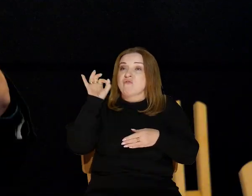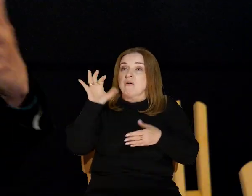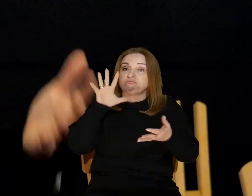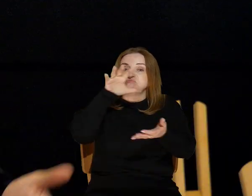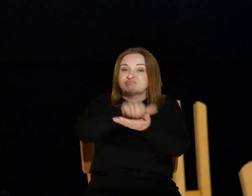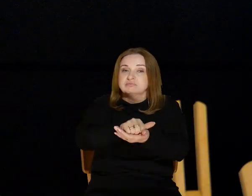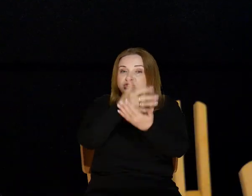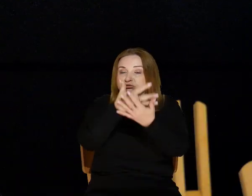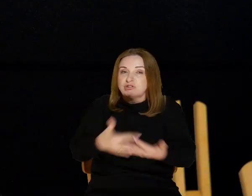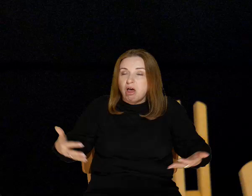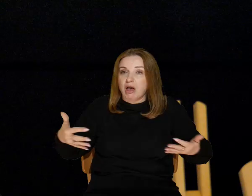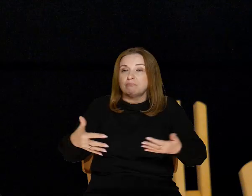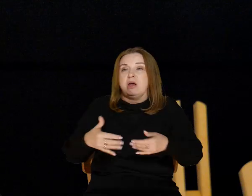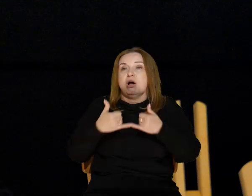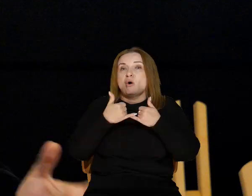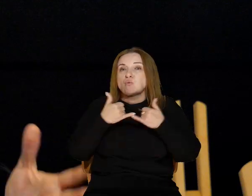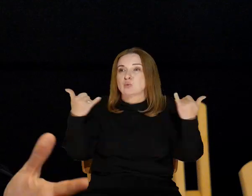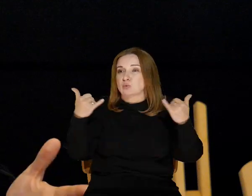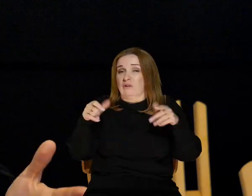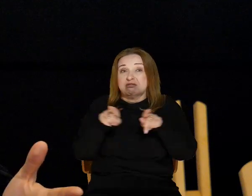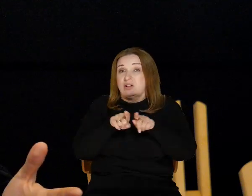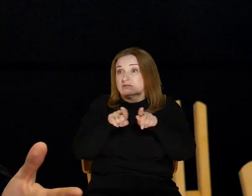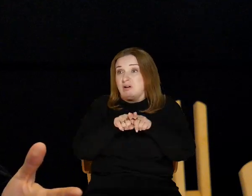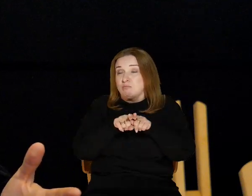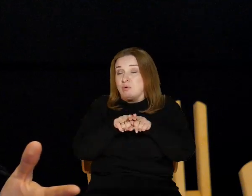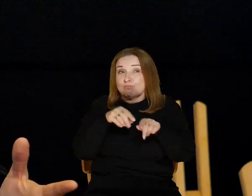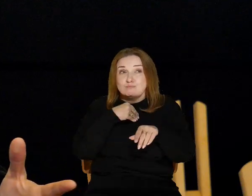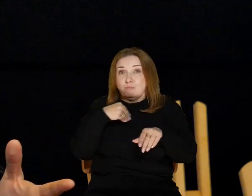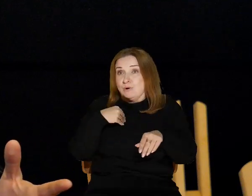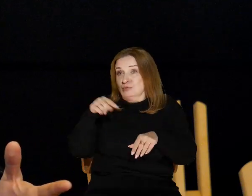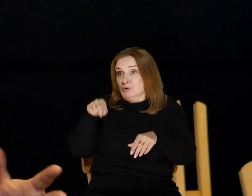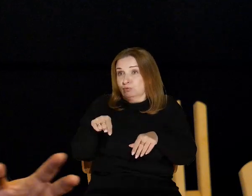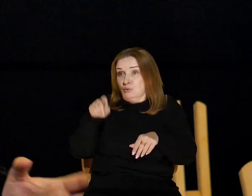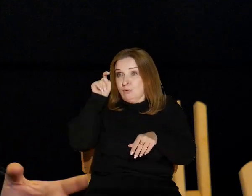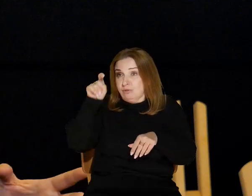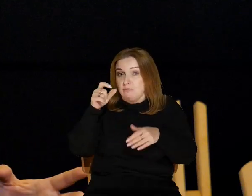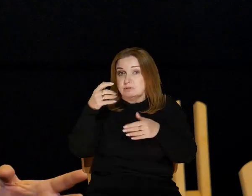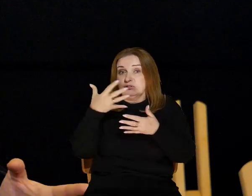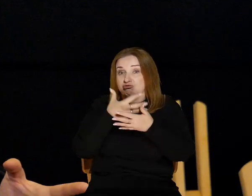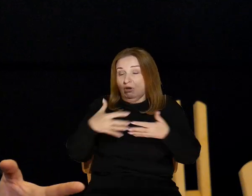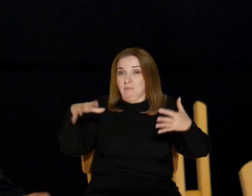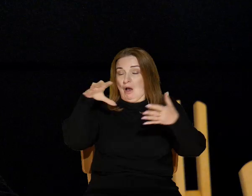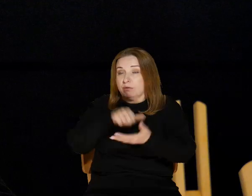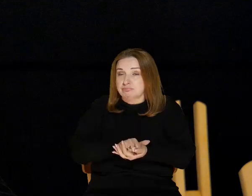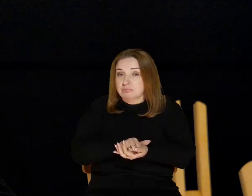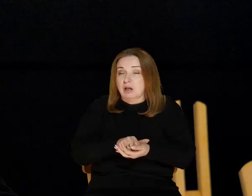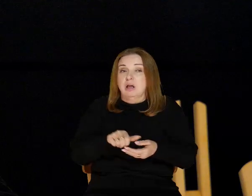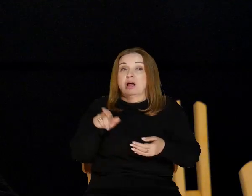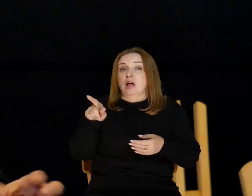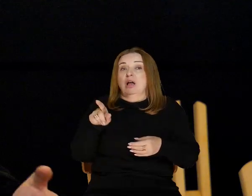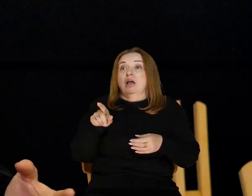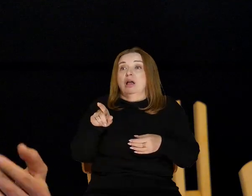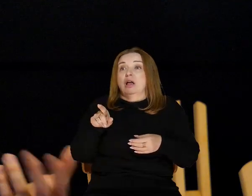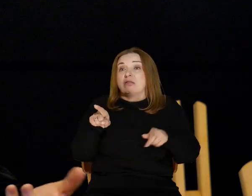kolonizacją, różnymi okupacjami, jak w wypadku Polaków, tak? To znaczy, to nie jest tak, że jesteśmy unikalni. Z drugiej strony, na